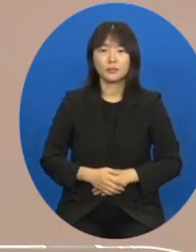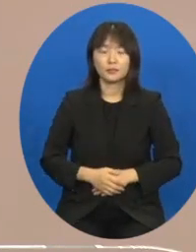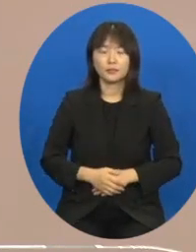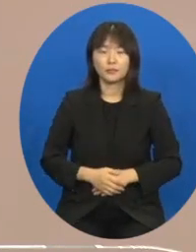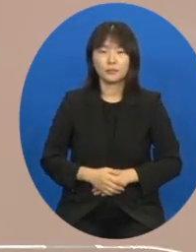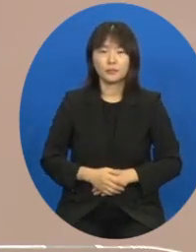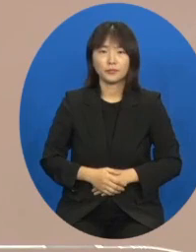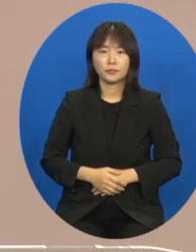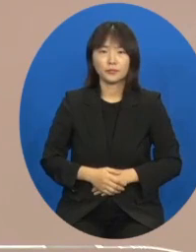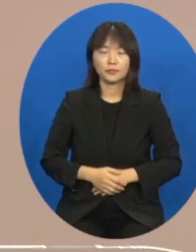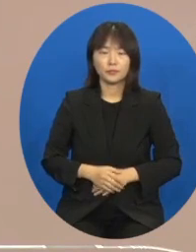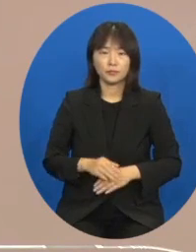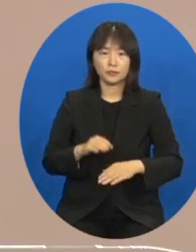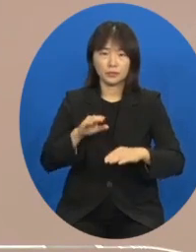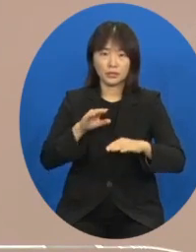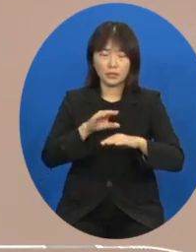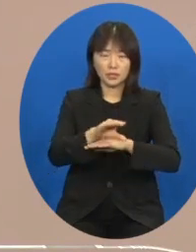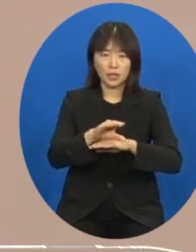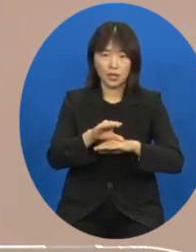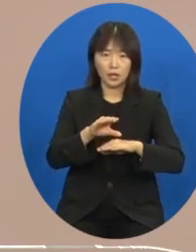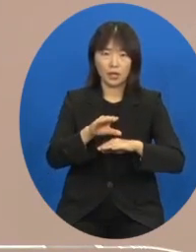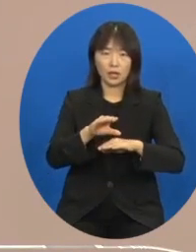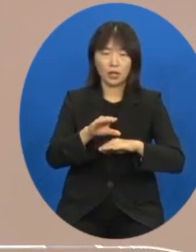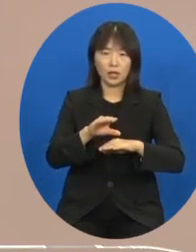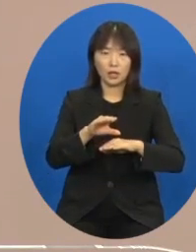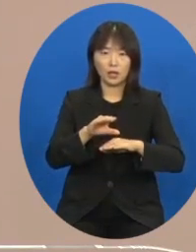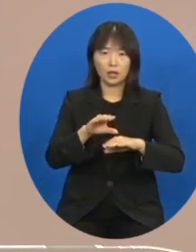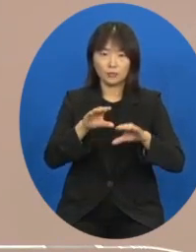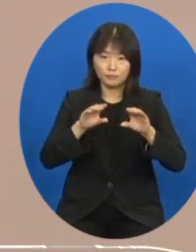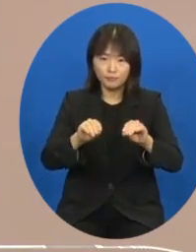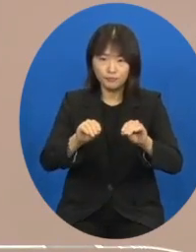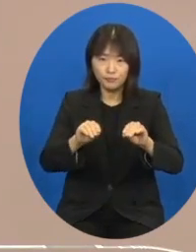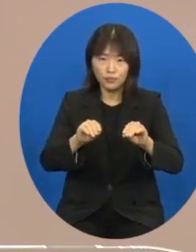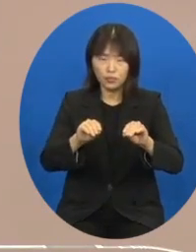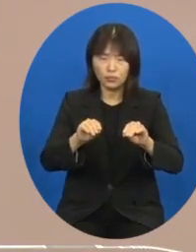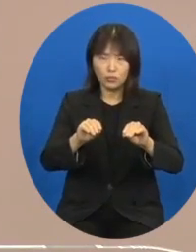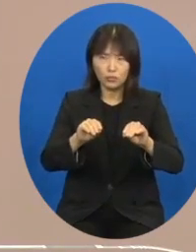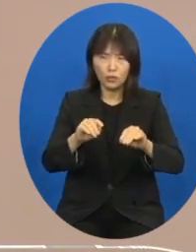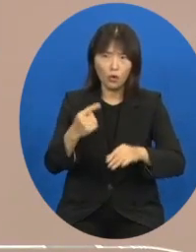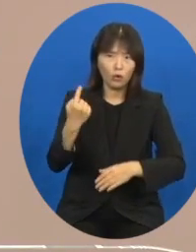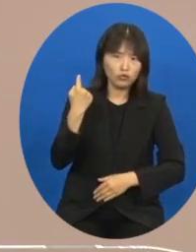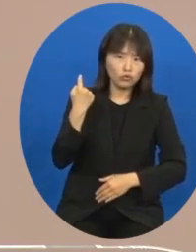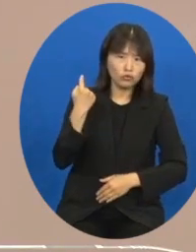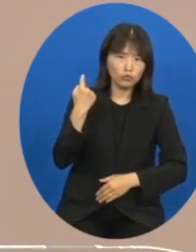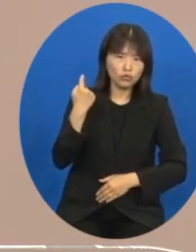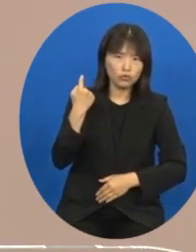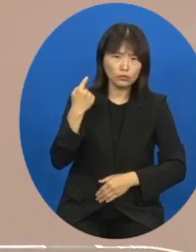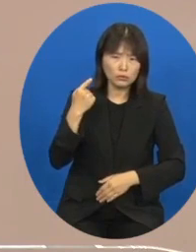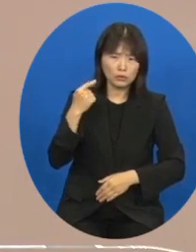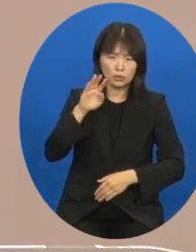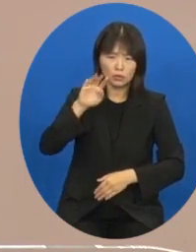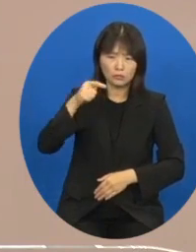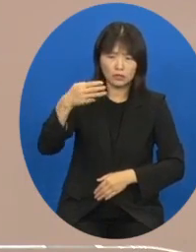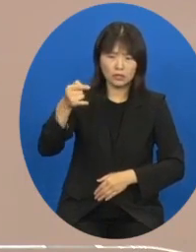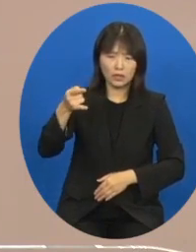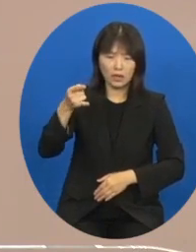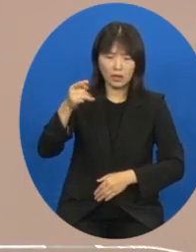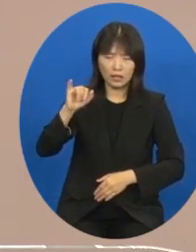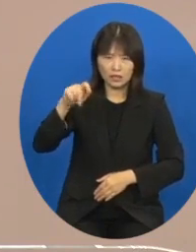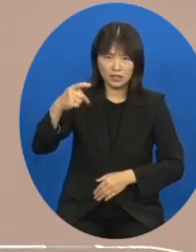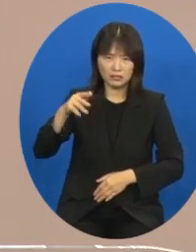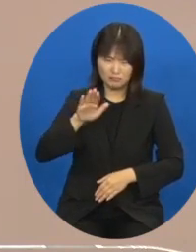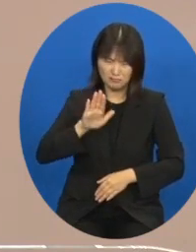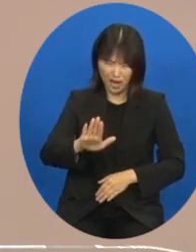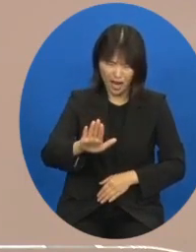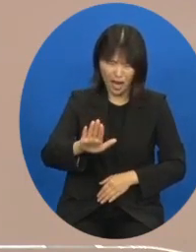차를 세웠는데, 뒤에 찢어지는 브레이크 밟는 소리가 들리더랍니다. 깜짝